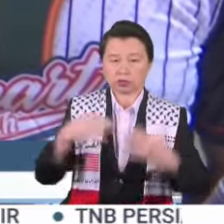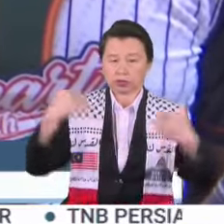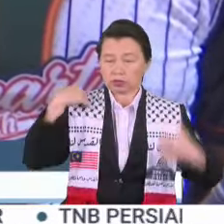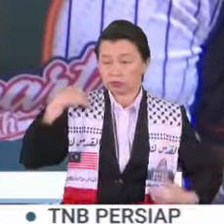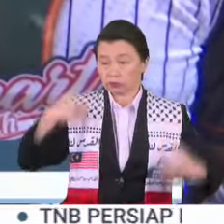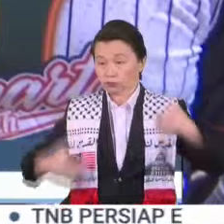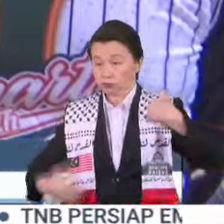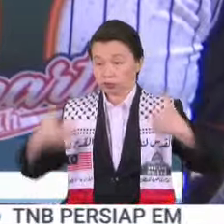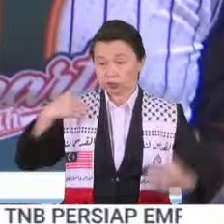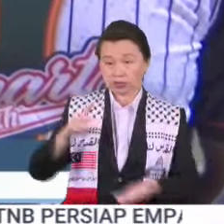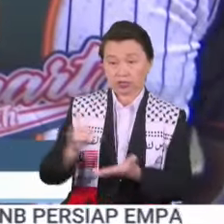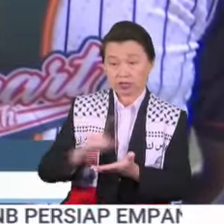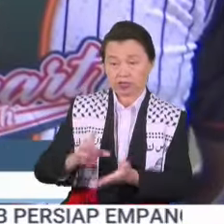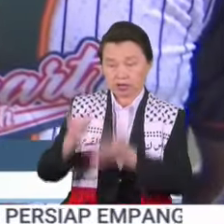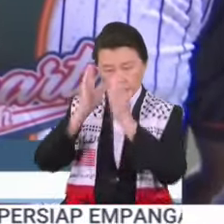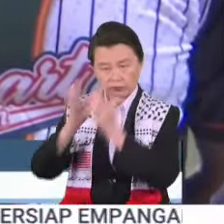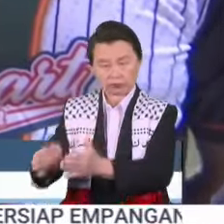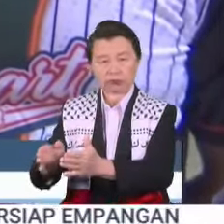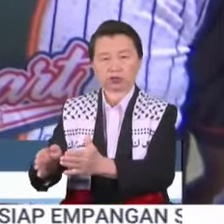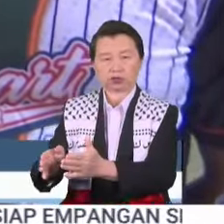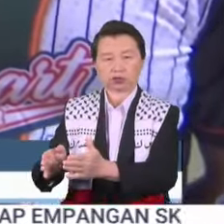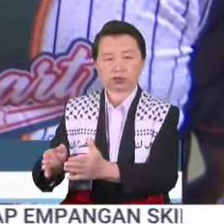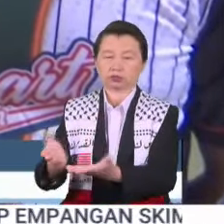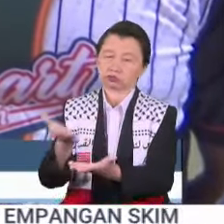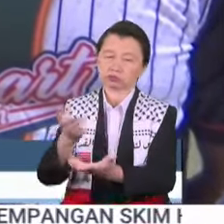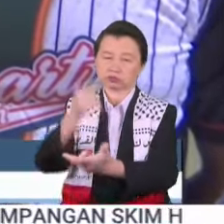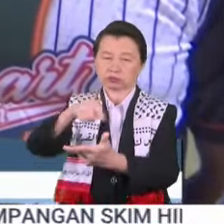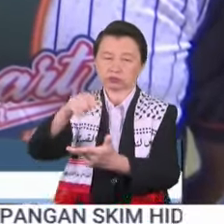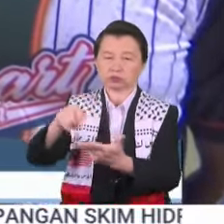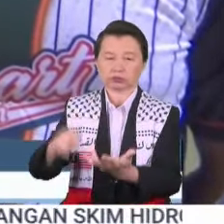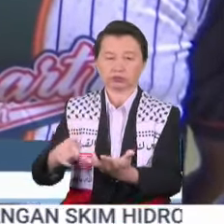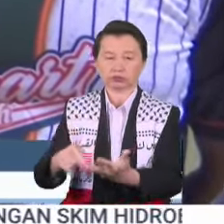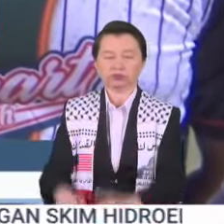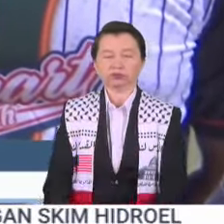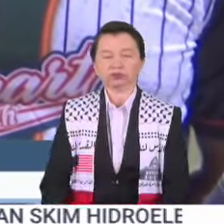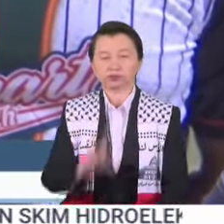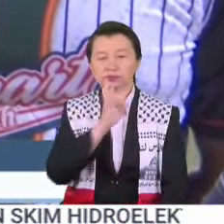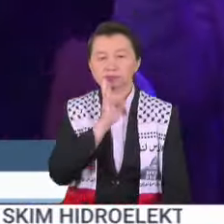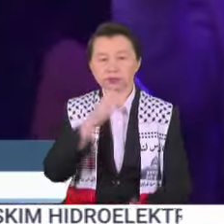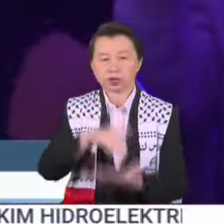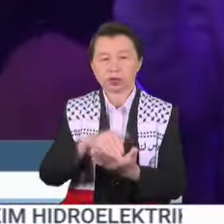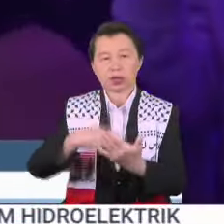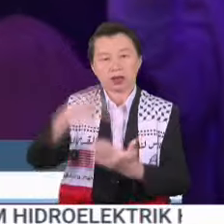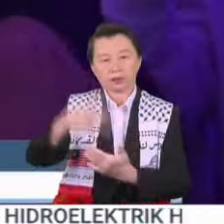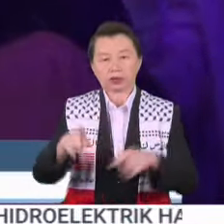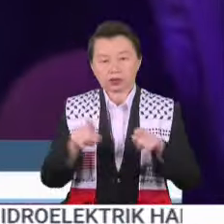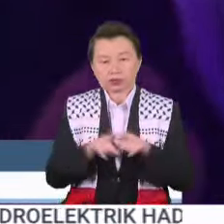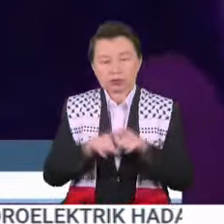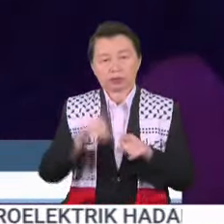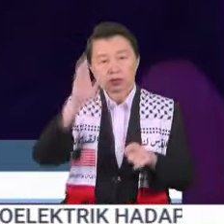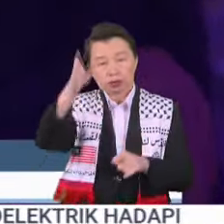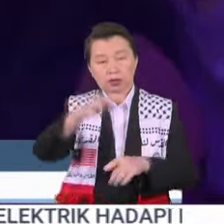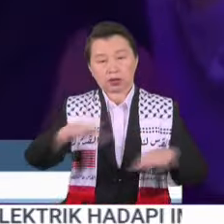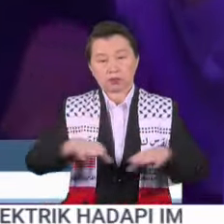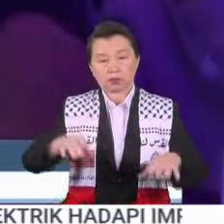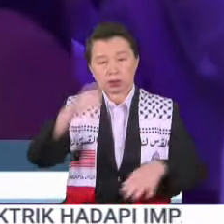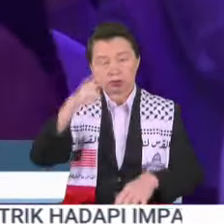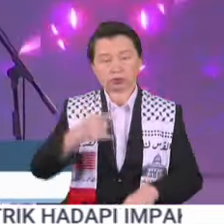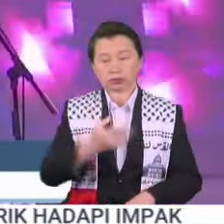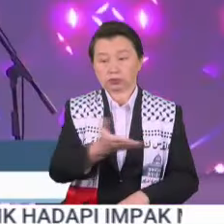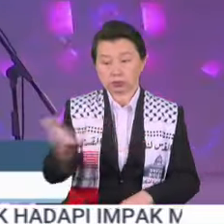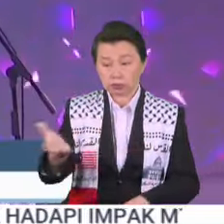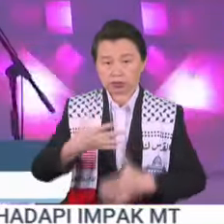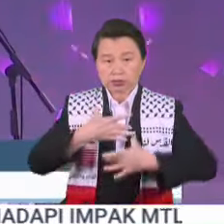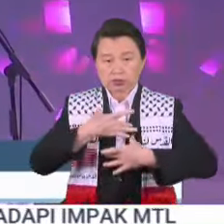and design, kita akan fokus kepada bahagian fashion and design. Selain itu, katanya program sama juga akan dilaksana untuk mereka